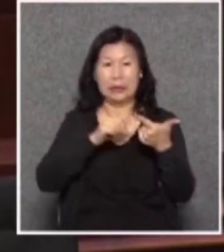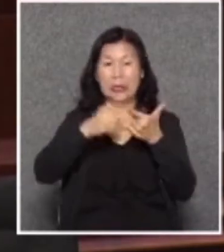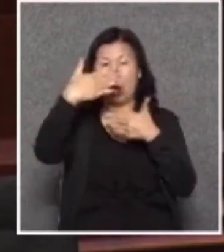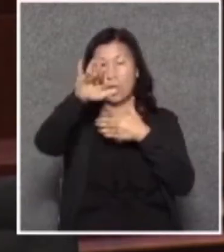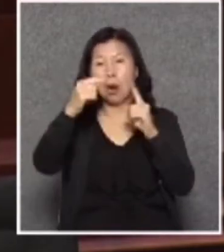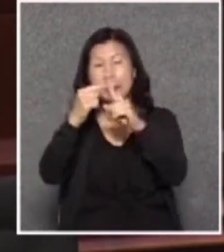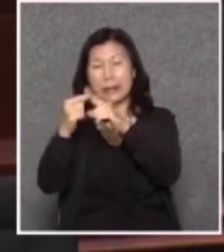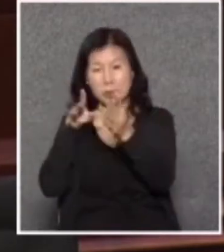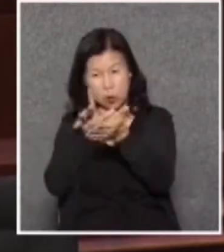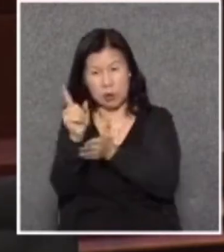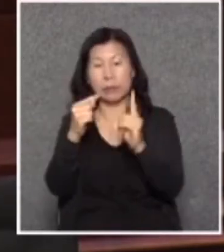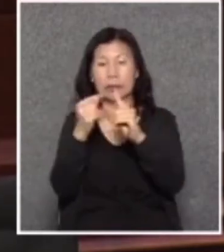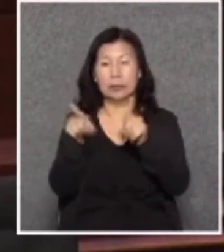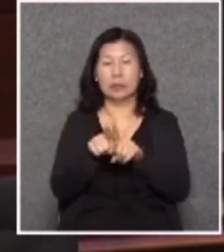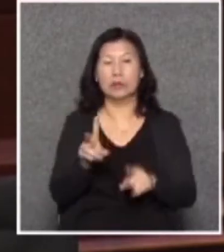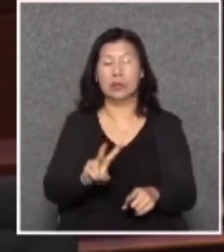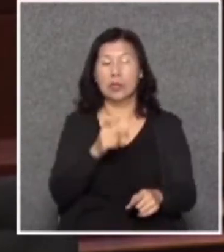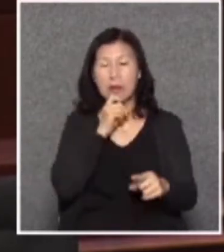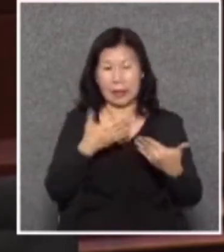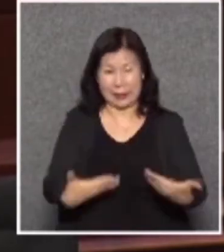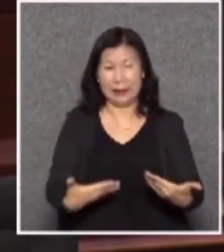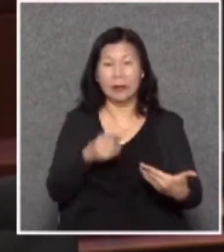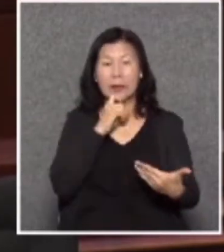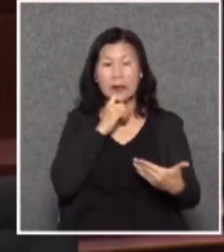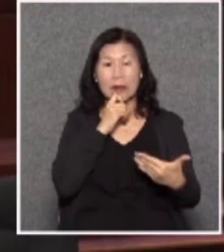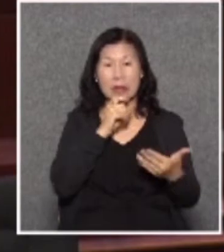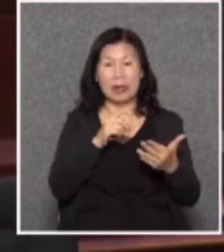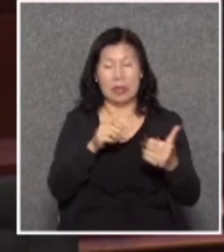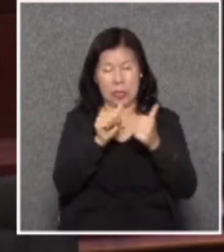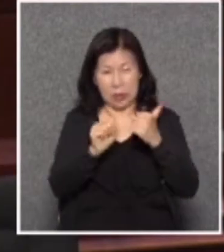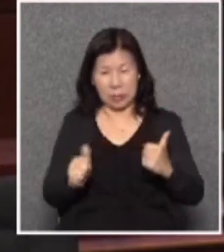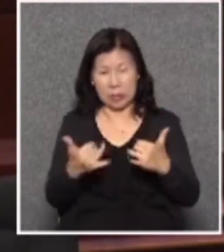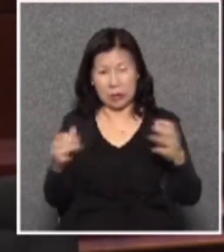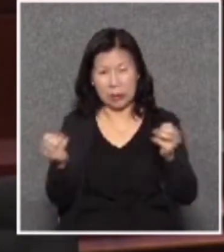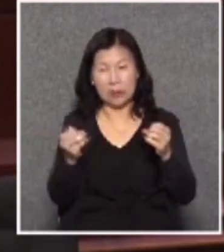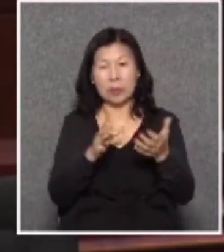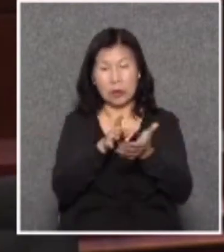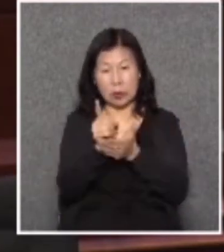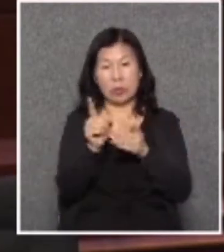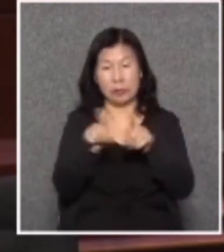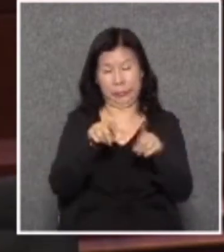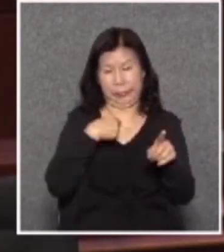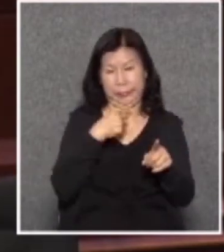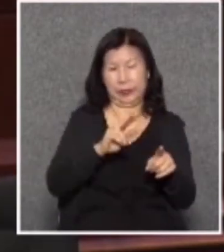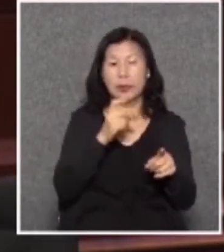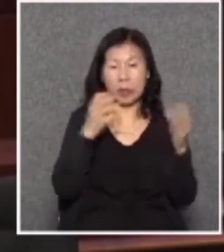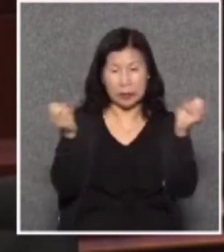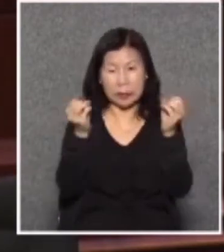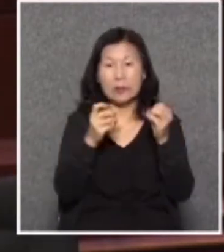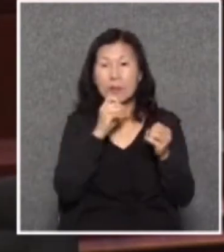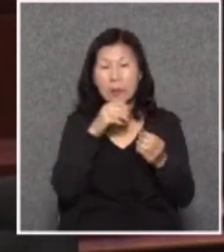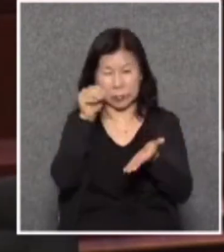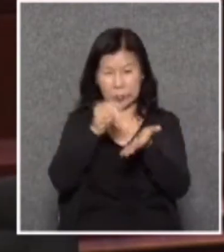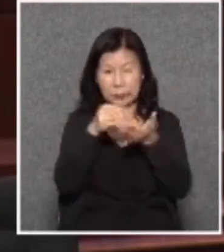者，亦都會有現有的議會機制和專業為主位討論和落